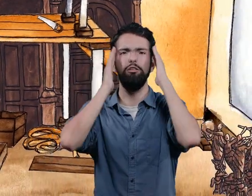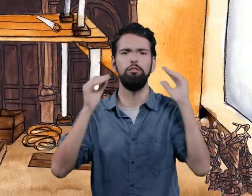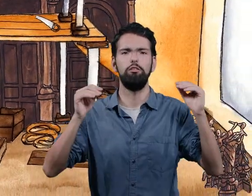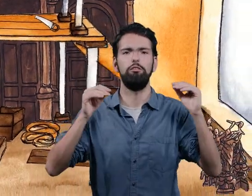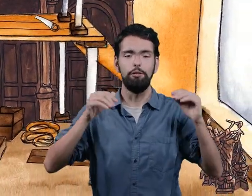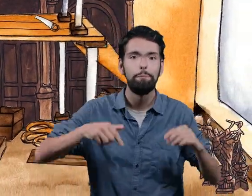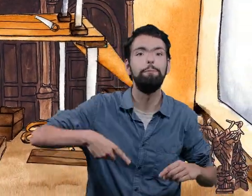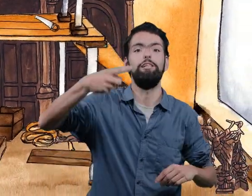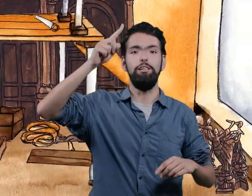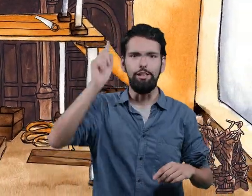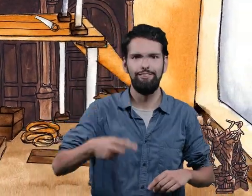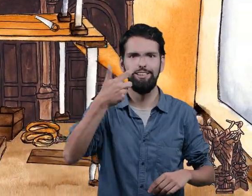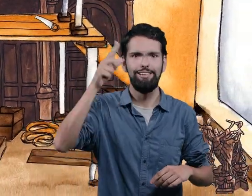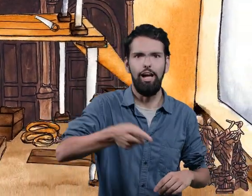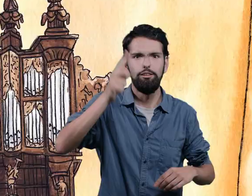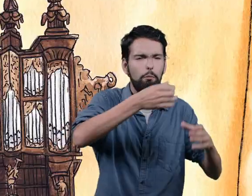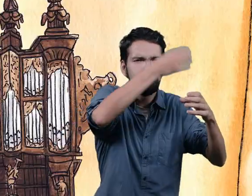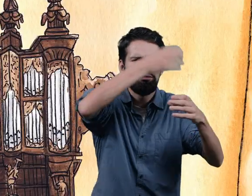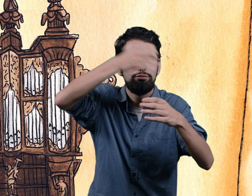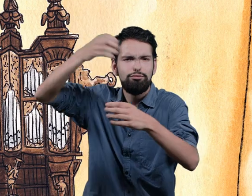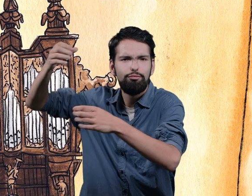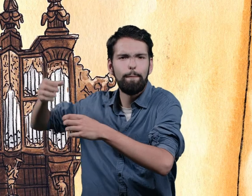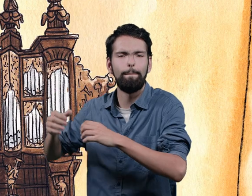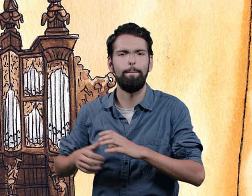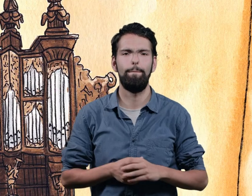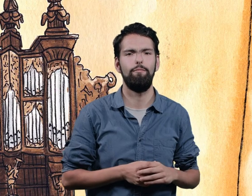Nederland heeft meer dan 7000 pijpen.